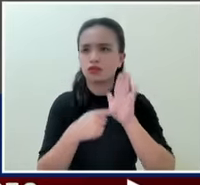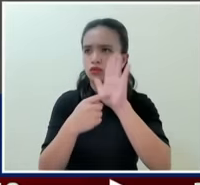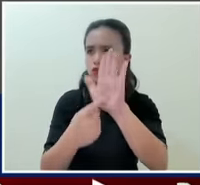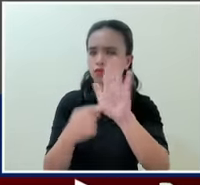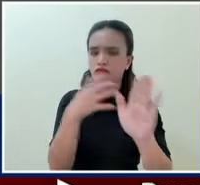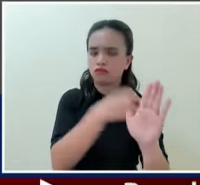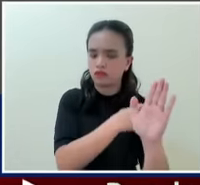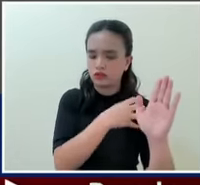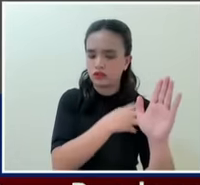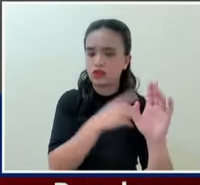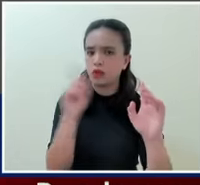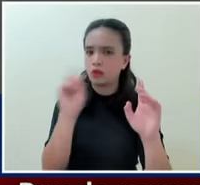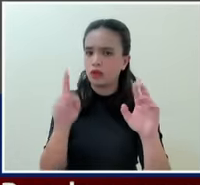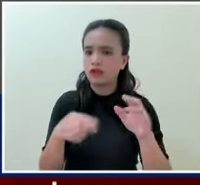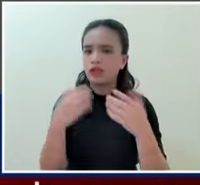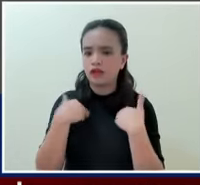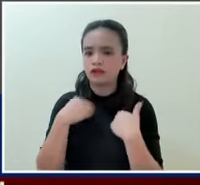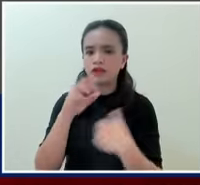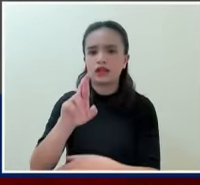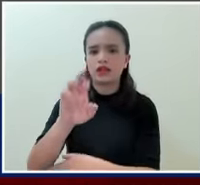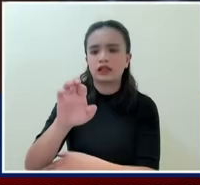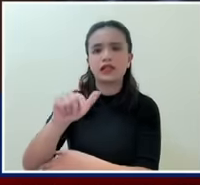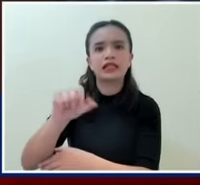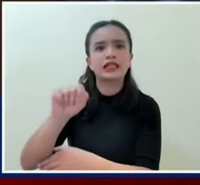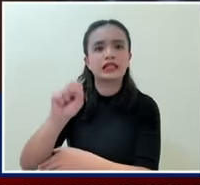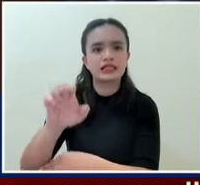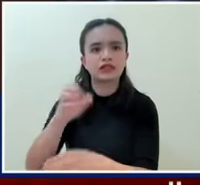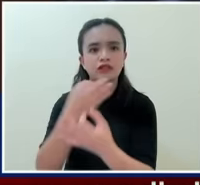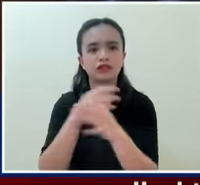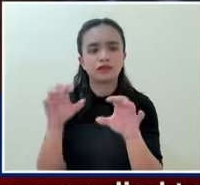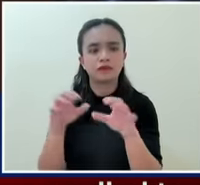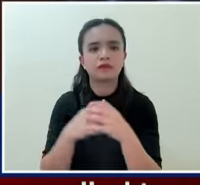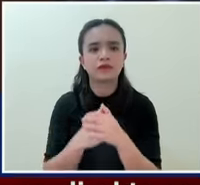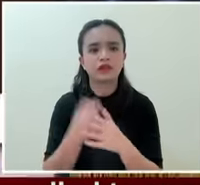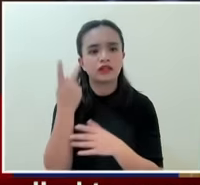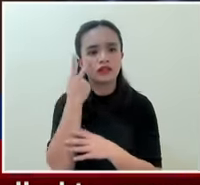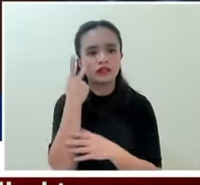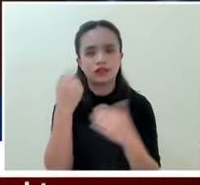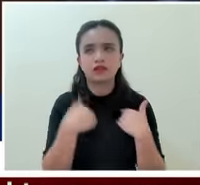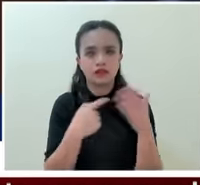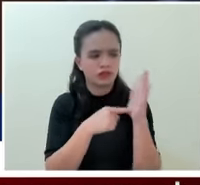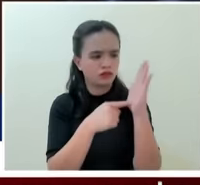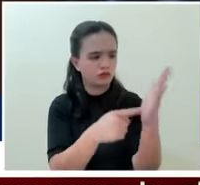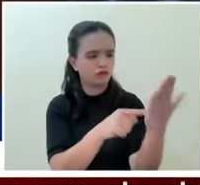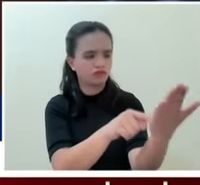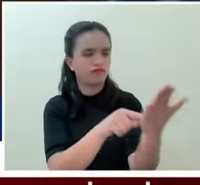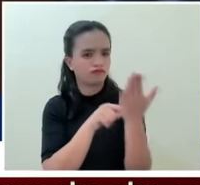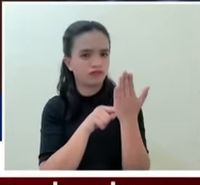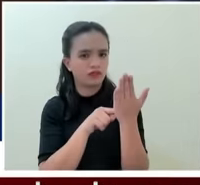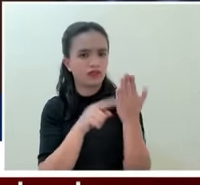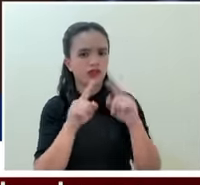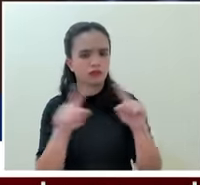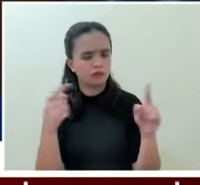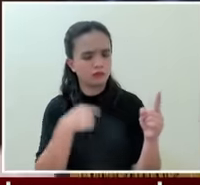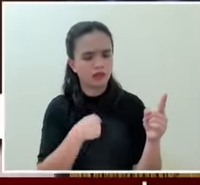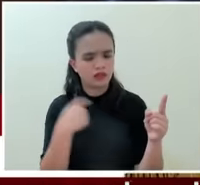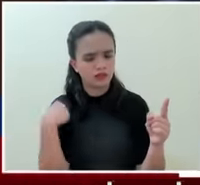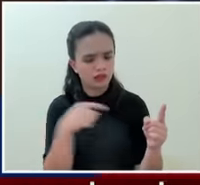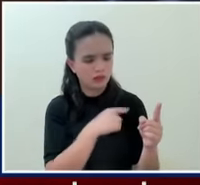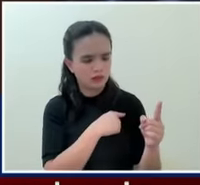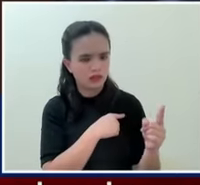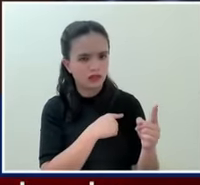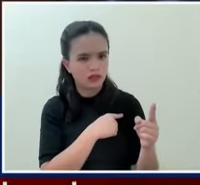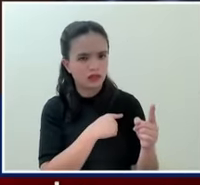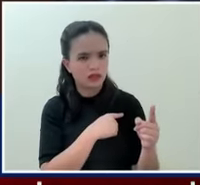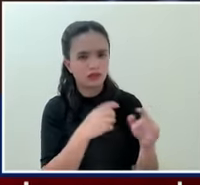pulis ng umano'y release order nang sila ay aarestuhin. Nagpakita ho siya ng release order. But nagtaka na ho ang ating warrant section